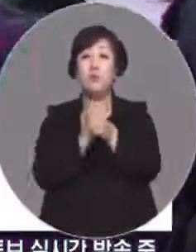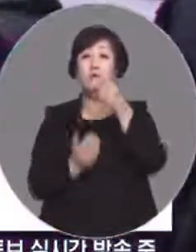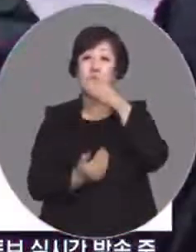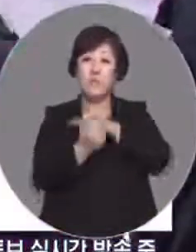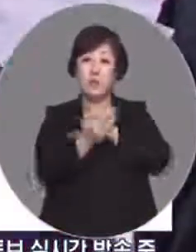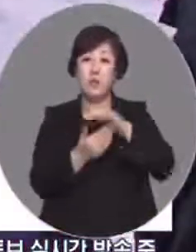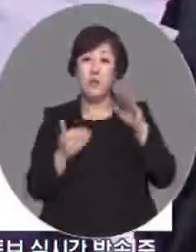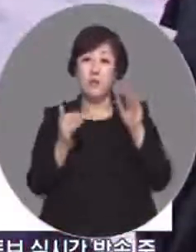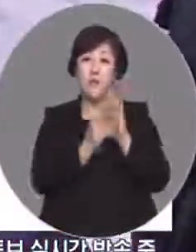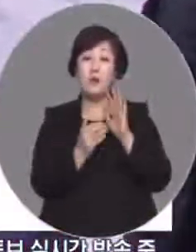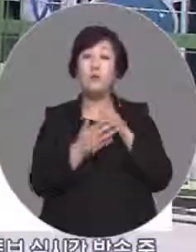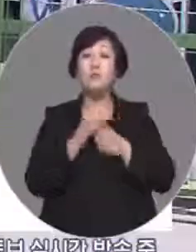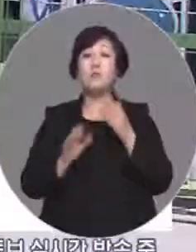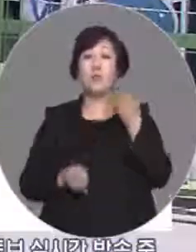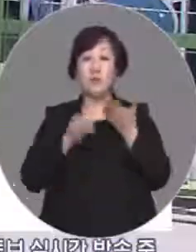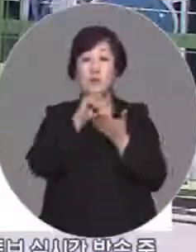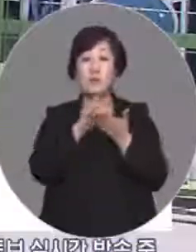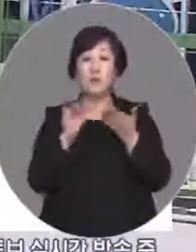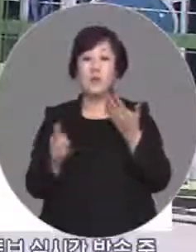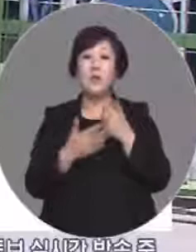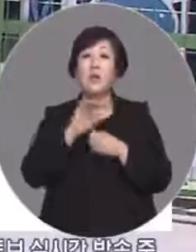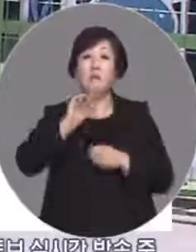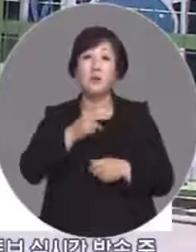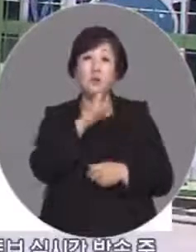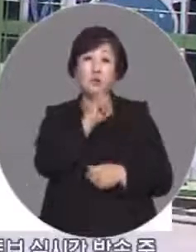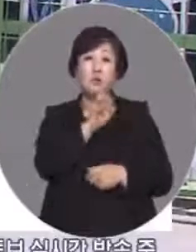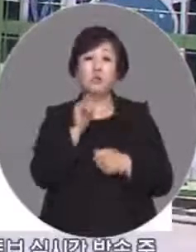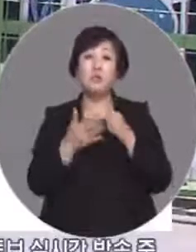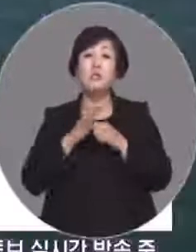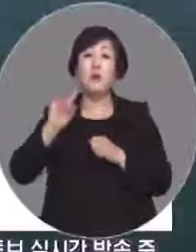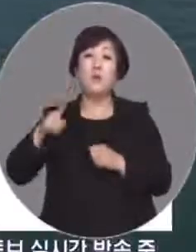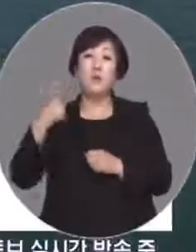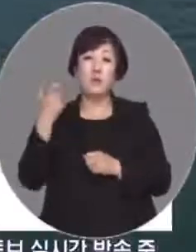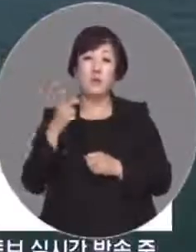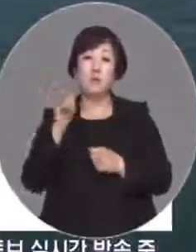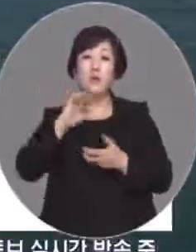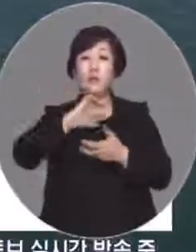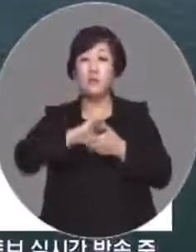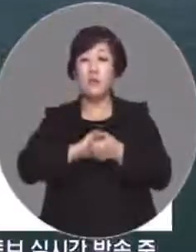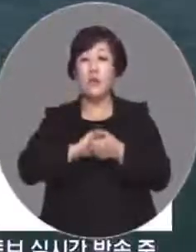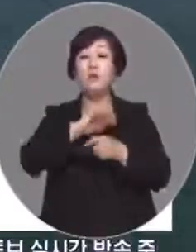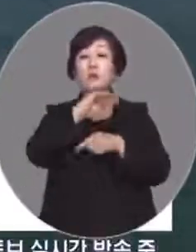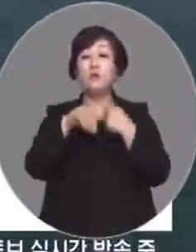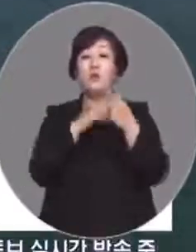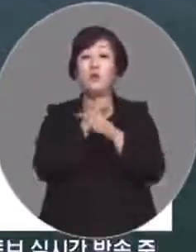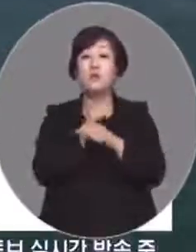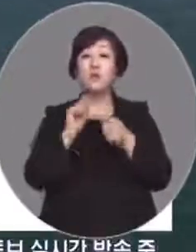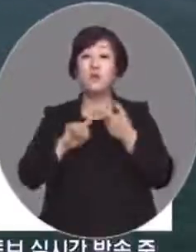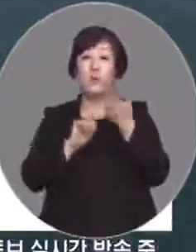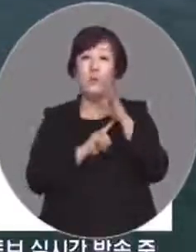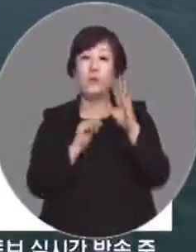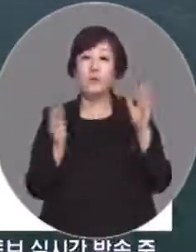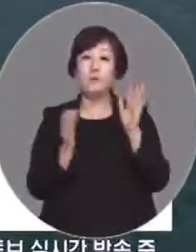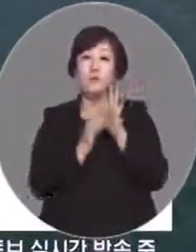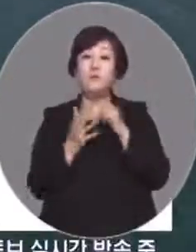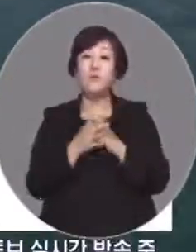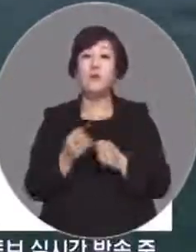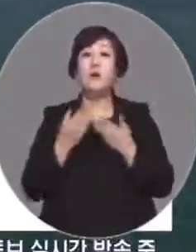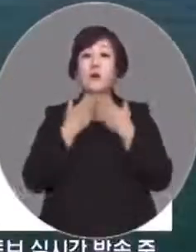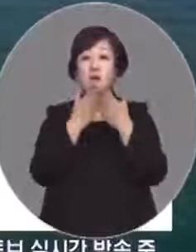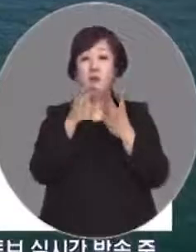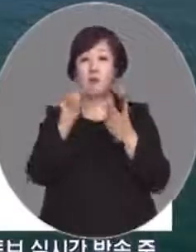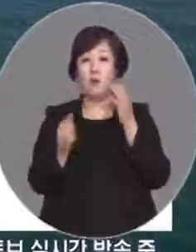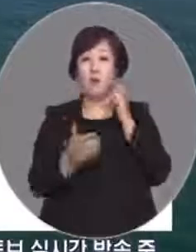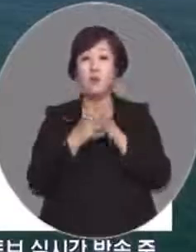최대 승선 인원 을 300 20명 에서 된게 수명으로 제한 운영한다고 밝혔습니다 고래 바다 여행